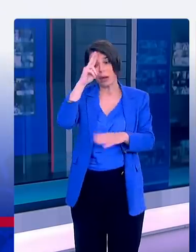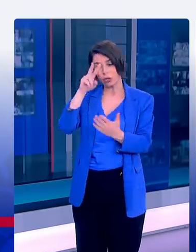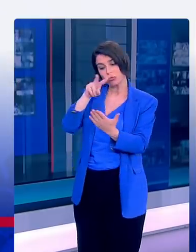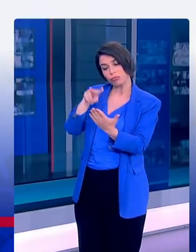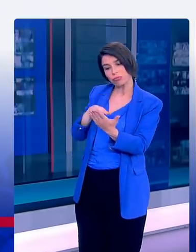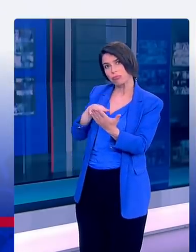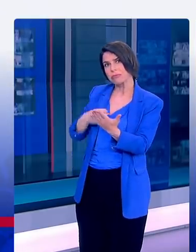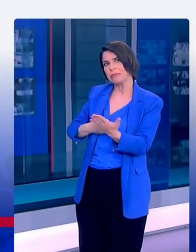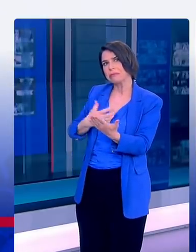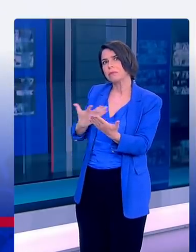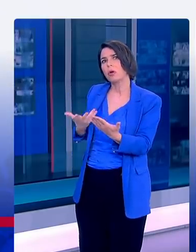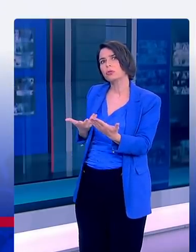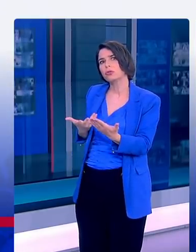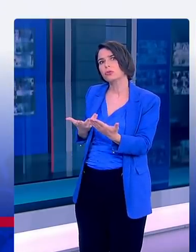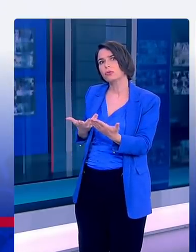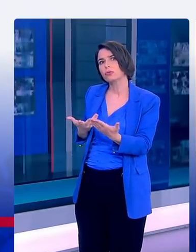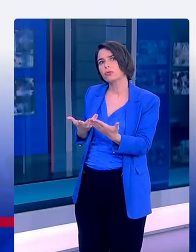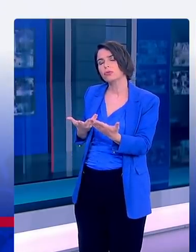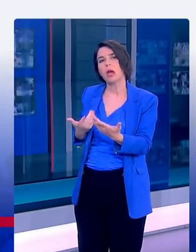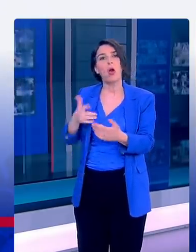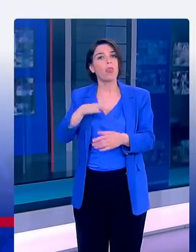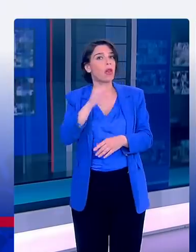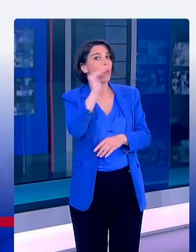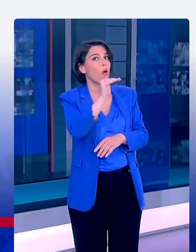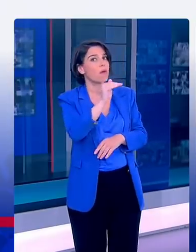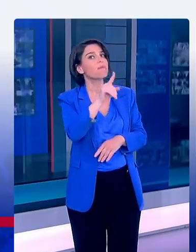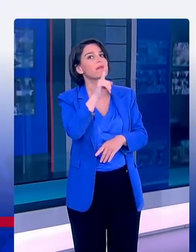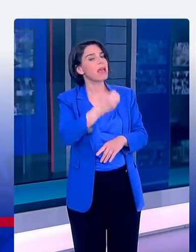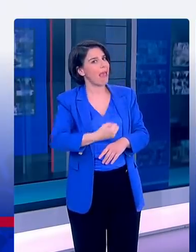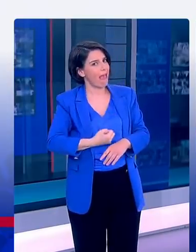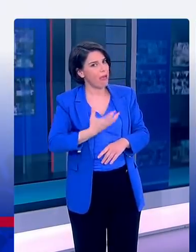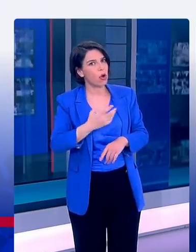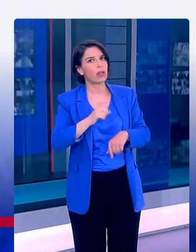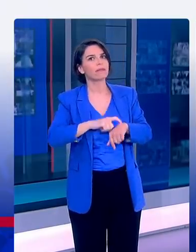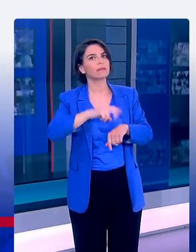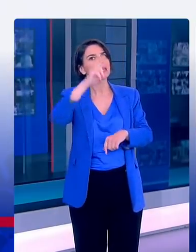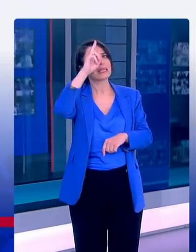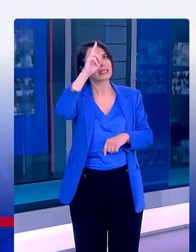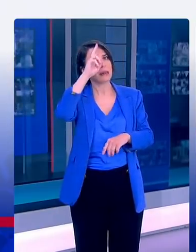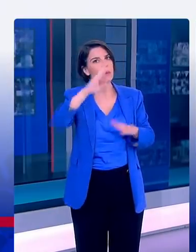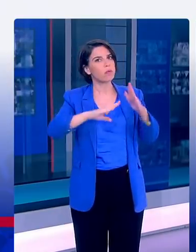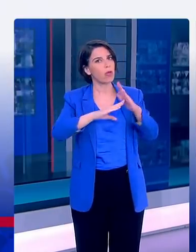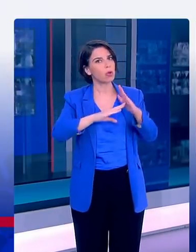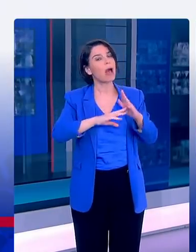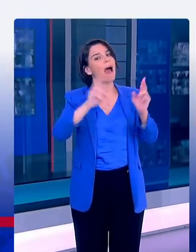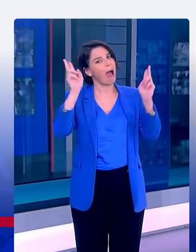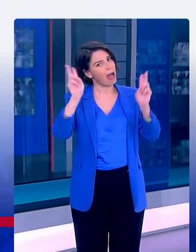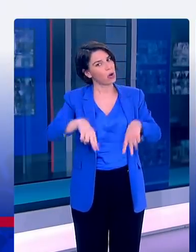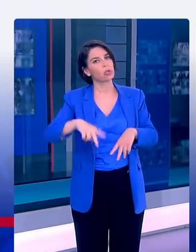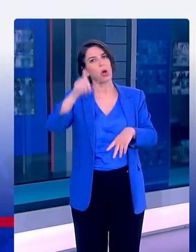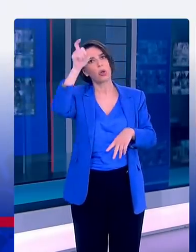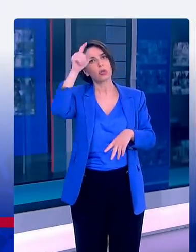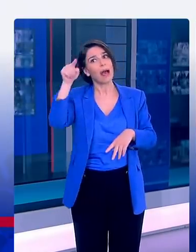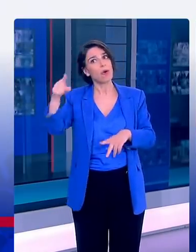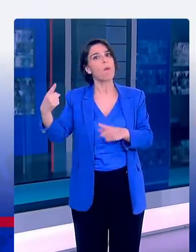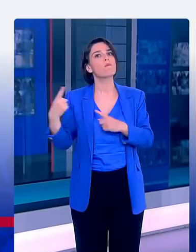παράνομων διεκδικήσεων. Και θα ήθελα να σας ρωτήσω, αποκομίσατε την αίσθηση ότι ο καγκελάριος αναγνώρισε ότι η Τουρκία είναι εκείνη που